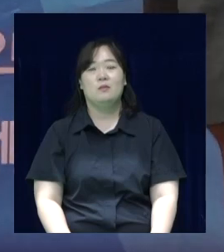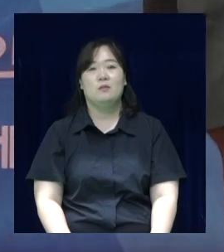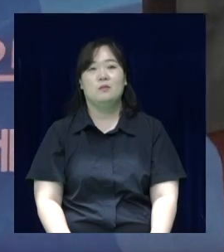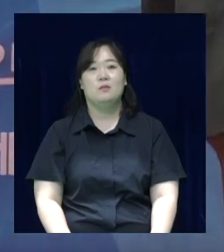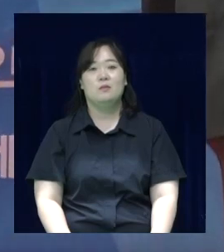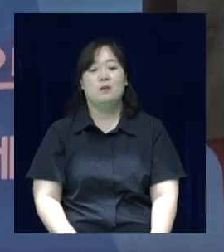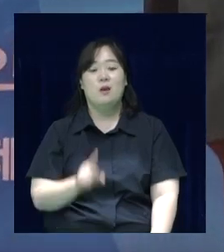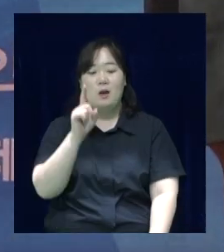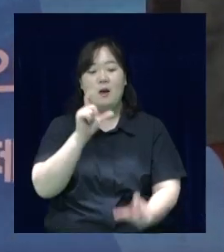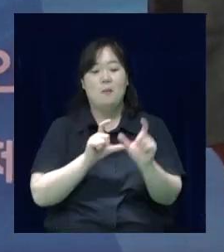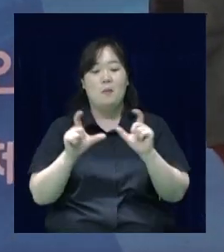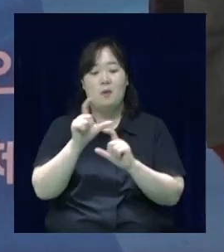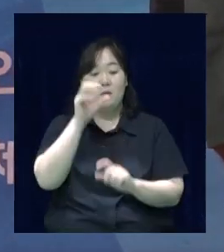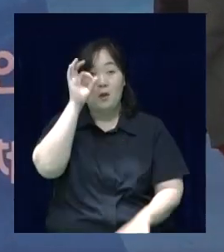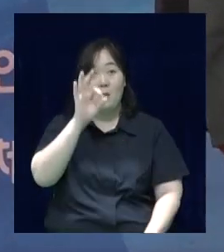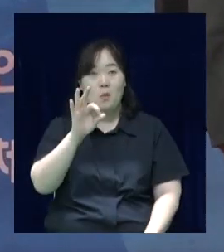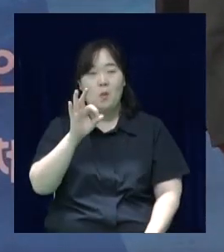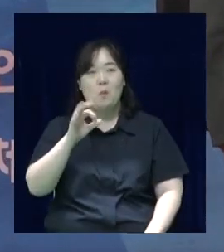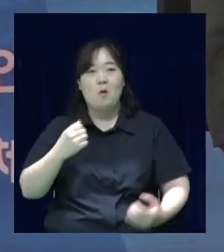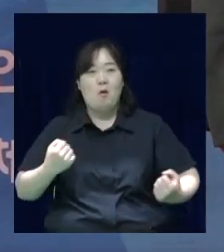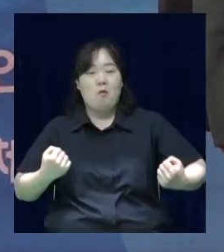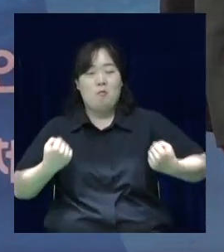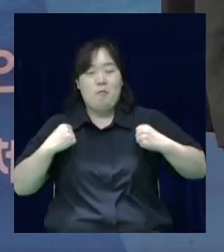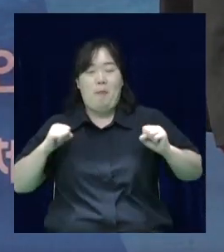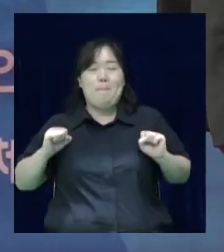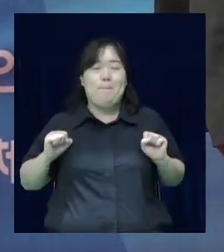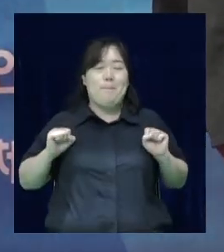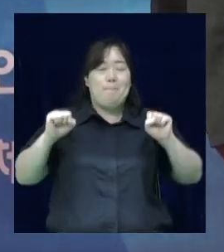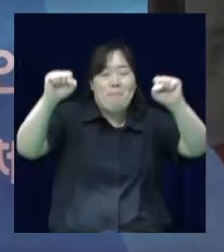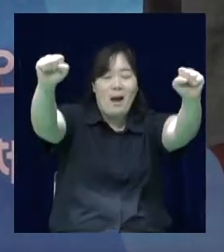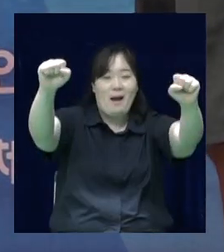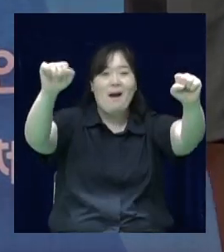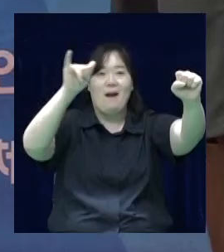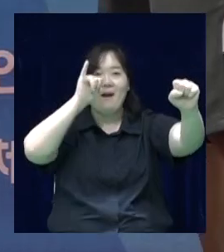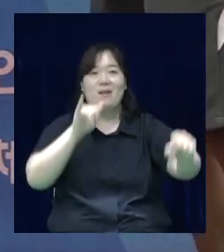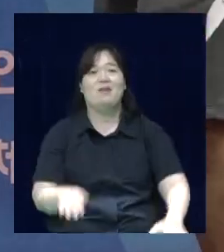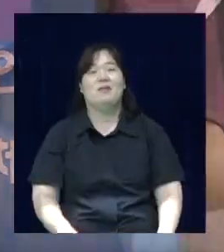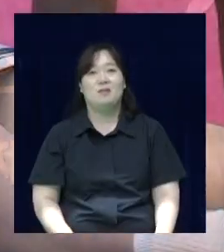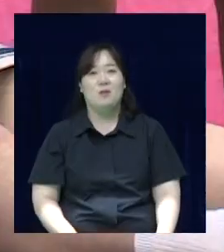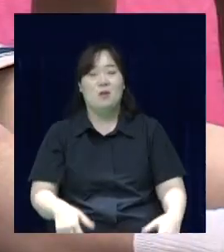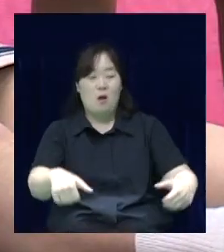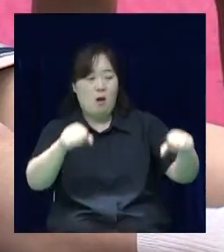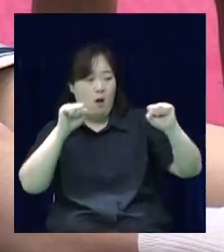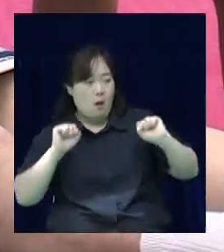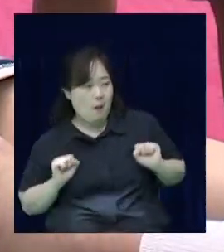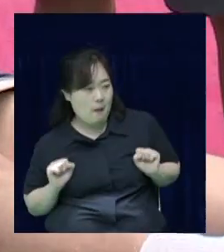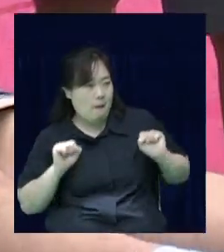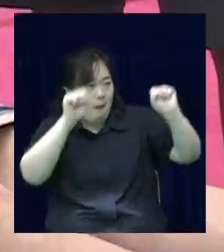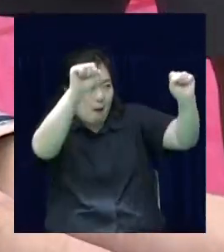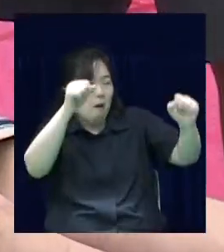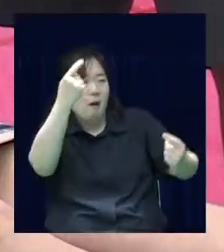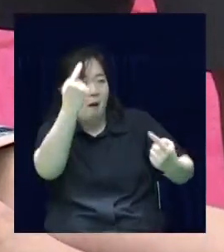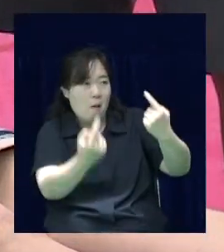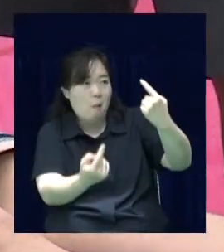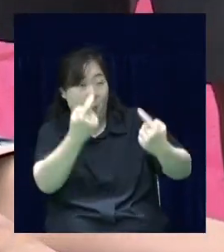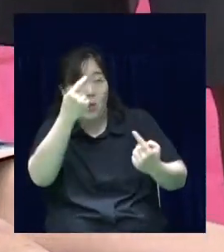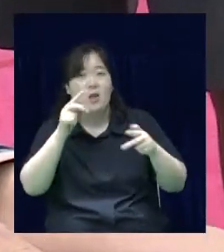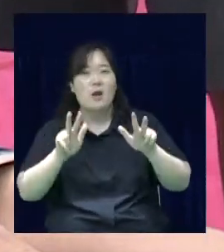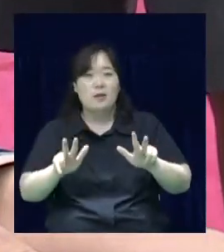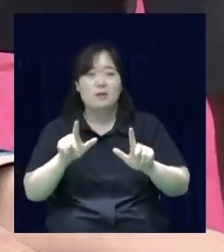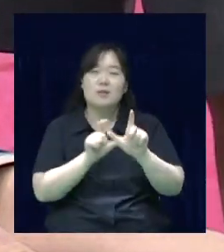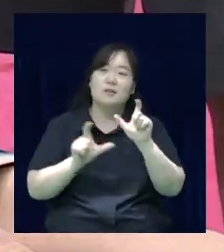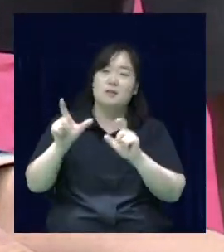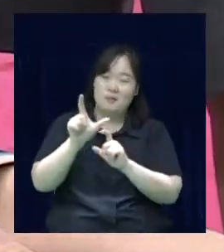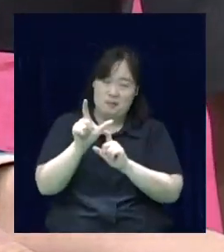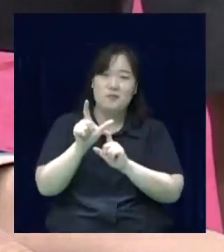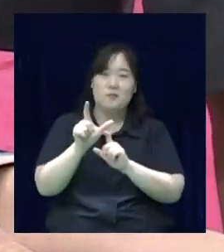다시 보시죠. 아주 힘차게 그냥 네. 잘 듭니다. 예. 확실히 선수들이 파워리프팅 때보다 조금 더 당찬 모습을 예, 많이 보여주고 그렇습니다. 있는 것